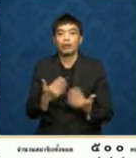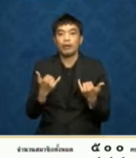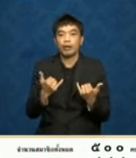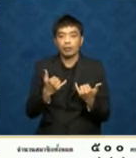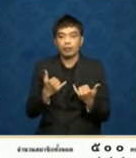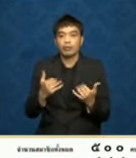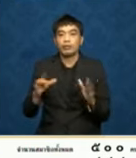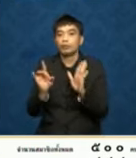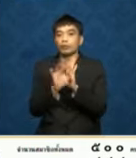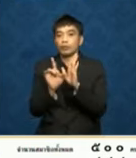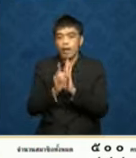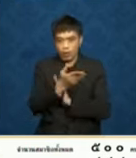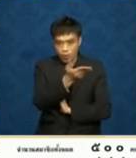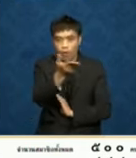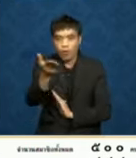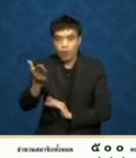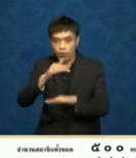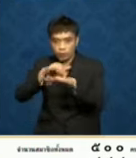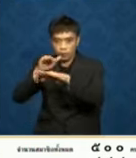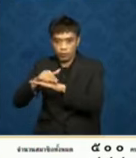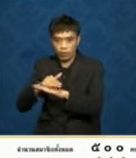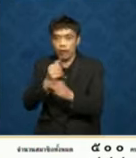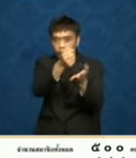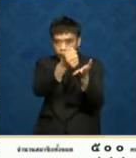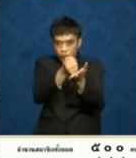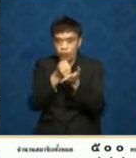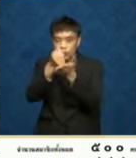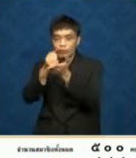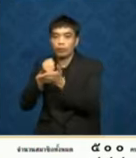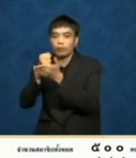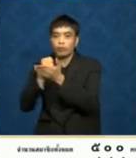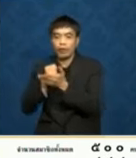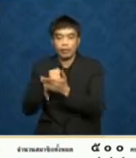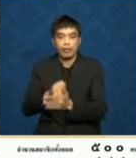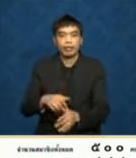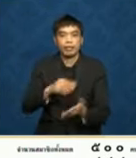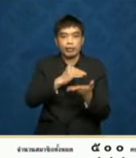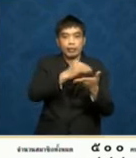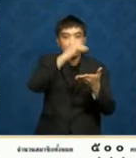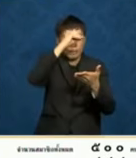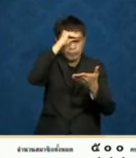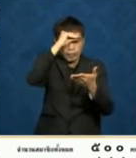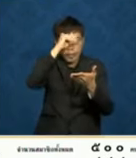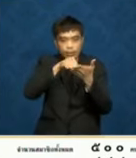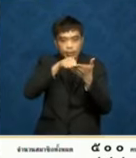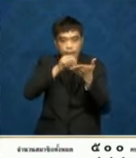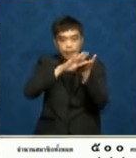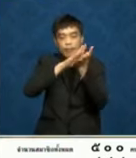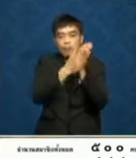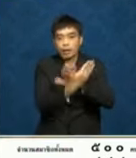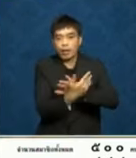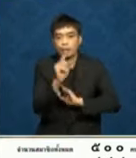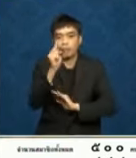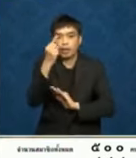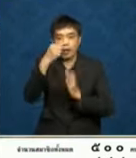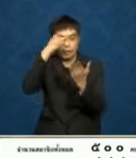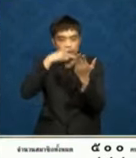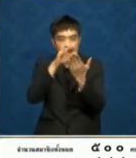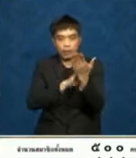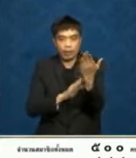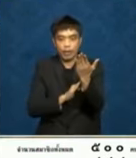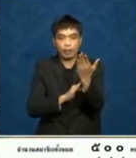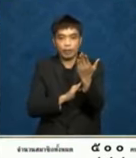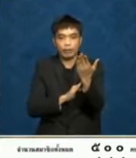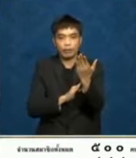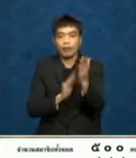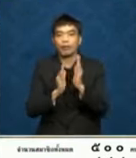เชิญทวนพวกเราทุคนนะครับมาช่วยกันปฏิวัตรการศึกษา เพื่อแก้ปัญหาประเทศไทย ไปพ้มๆก